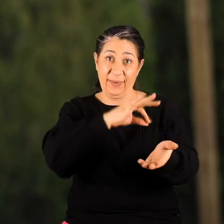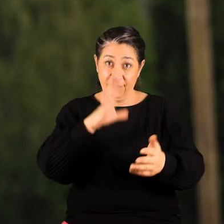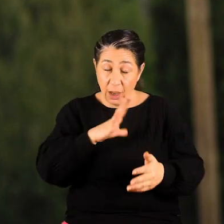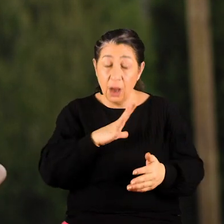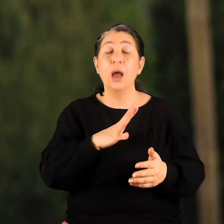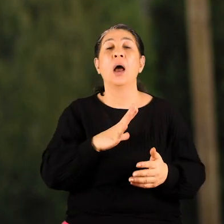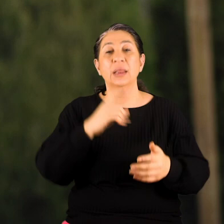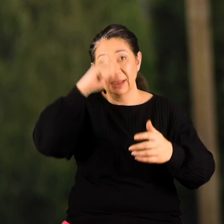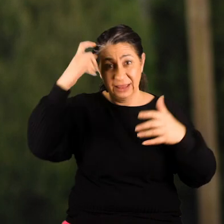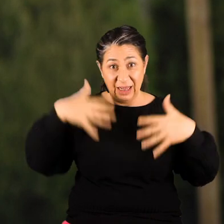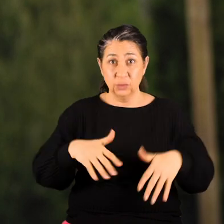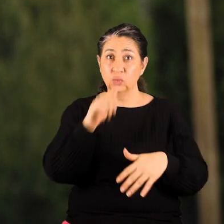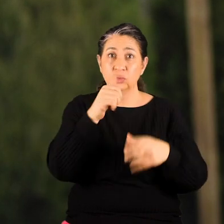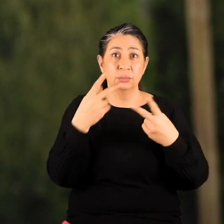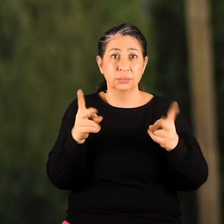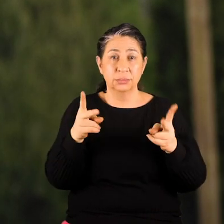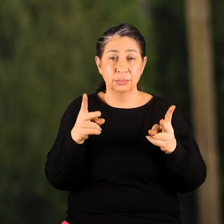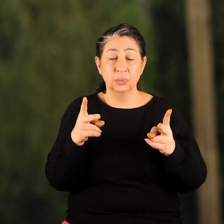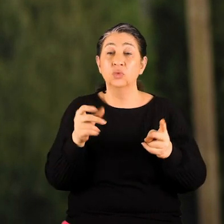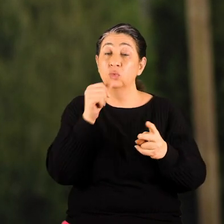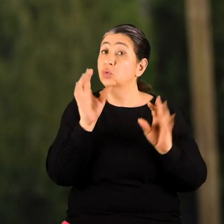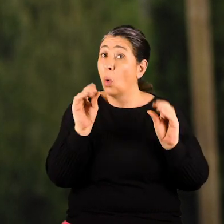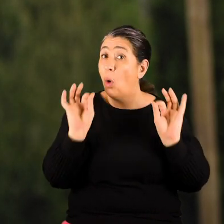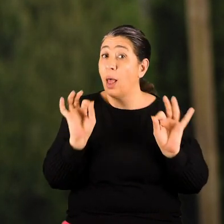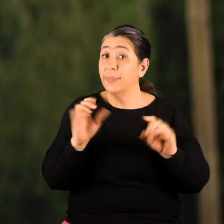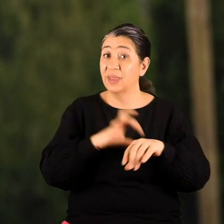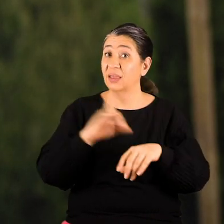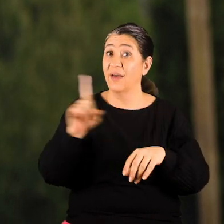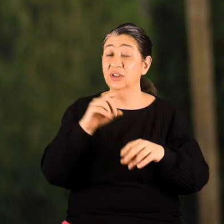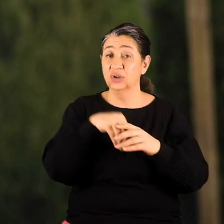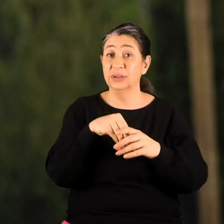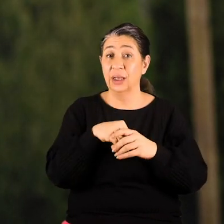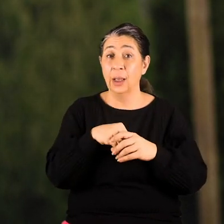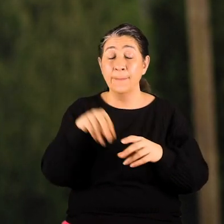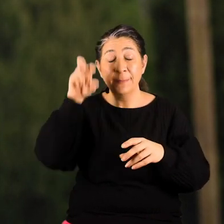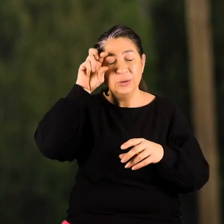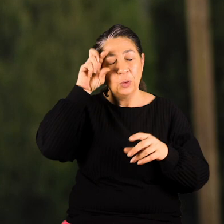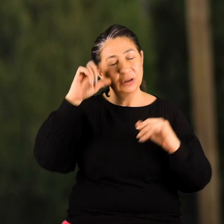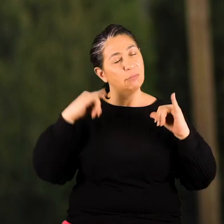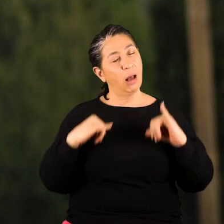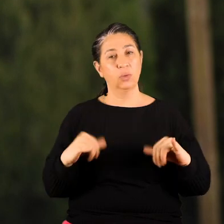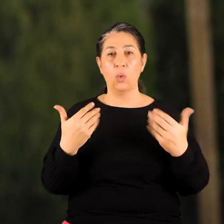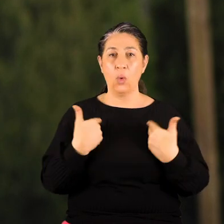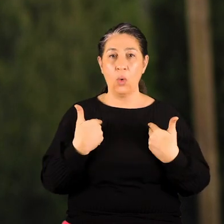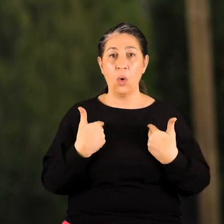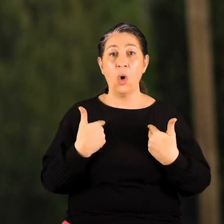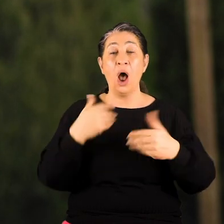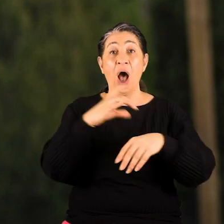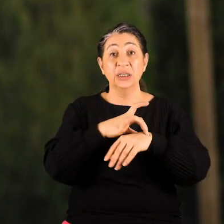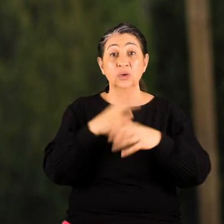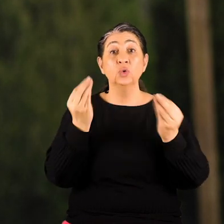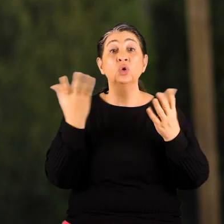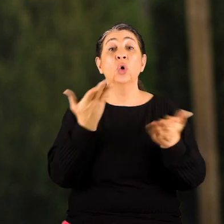hastası. Terleyince su içebiliyorsun. Hı-hı. Aynen. Ki su çok önemli tedavide. Psikolojin düzeliyor bir kere. Yani hastasın,